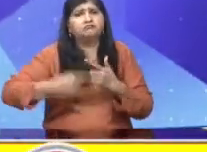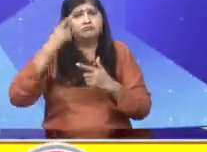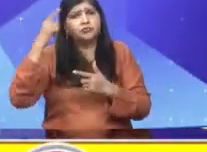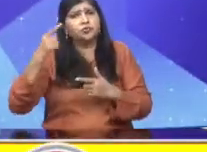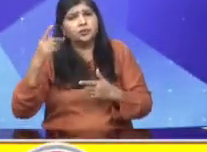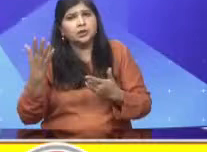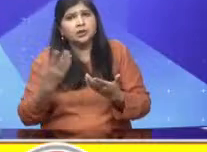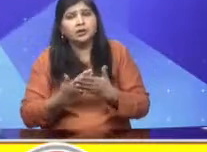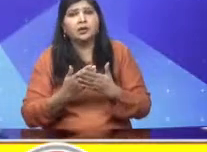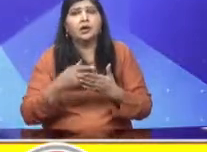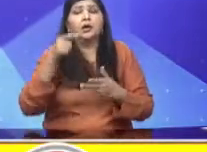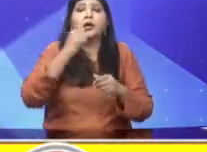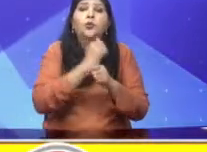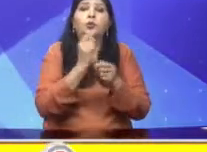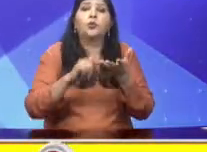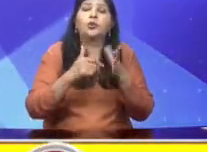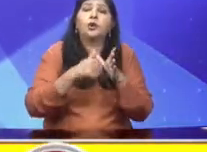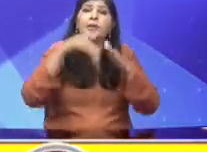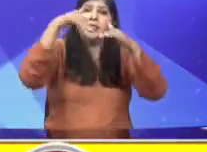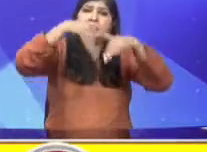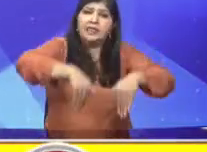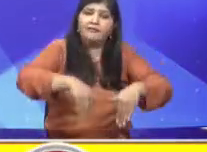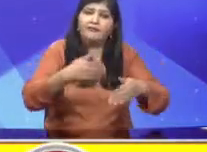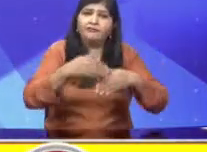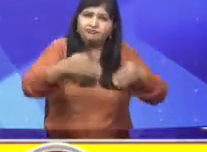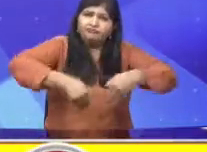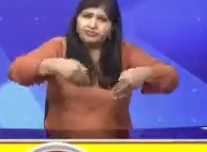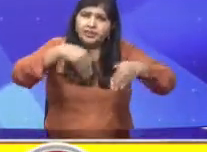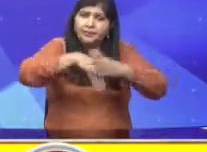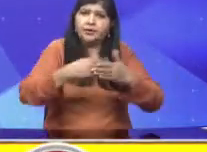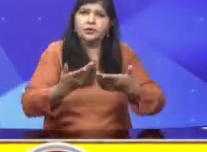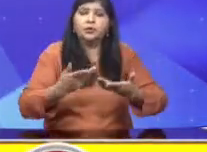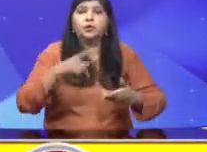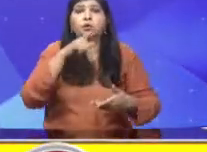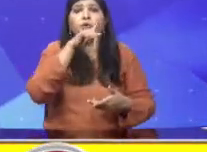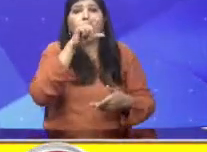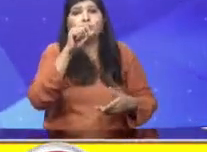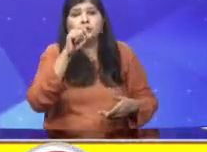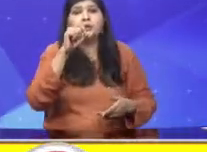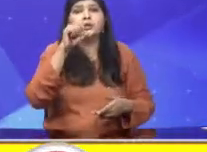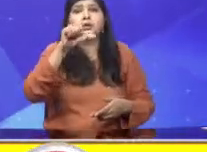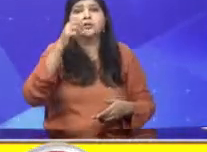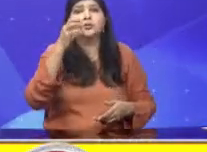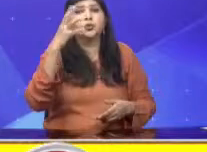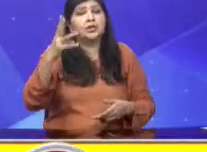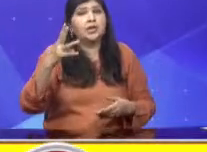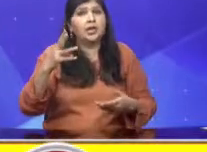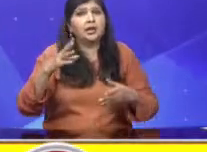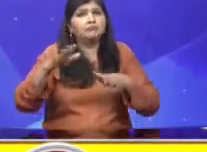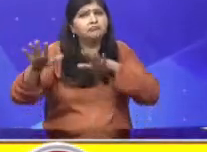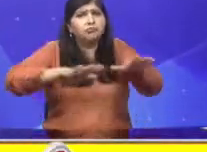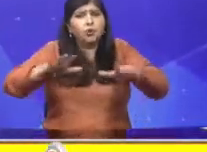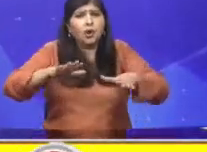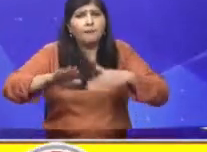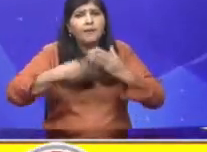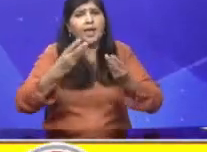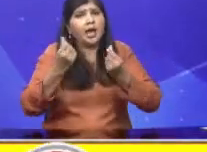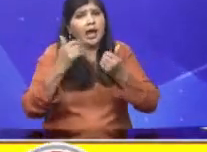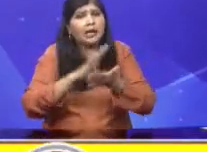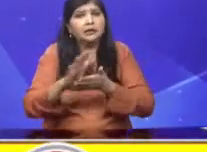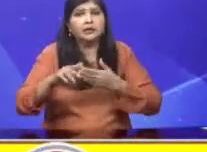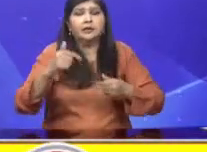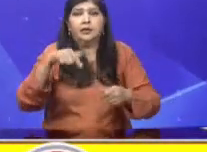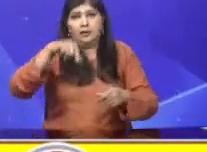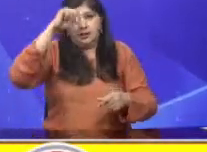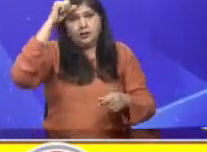जता रहा कि गोवा में दफ्रागे उनके अवशेस 1930 के भुकम में गायब हो गये थे। भारत